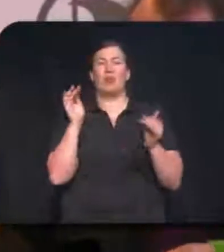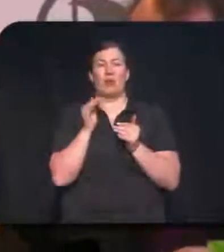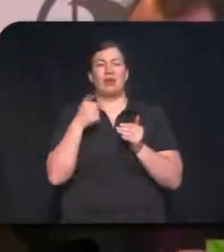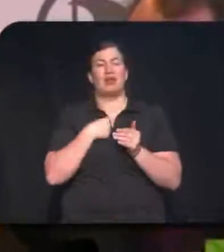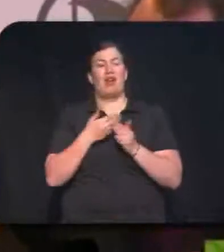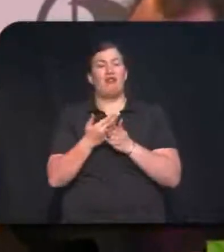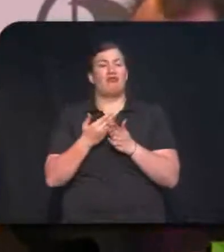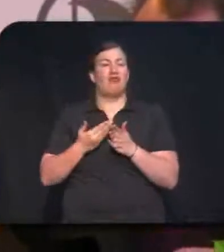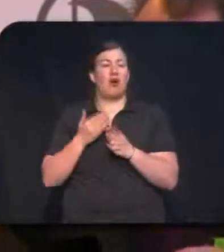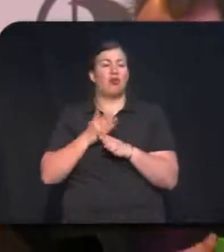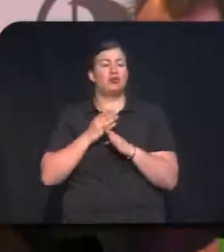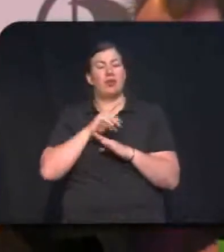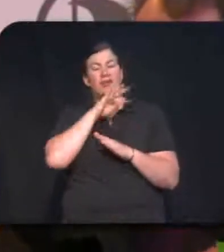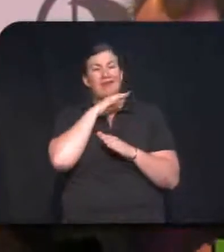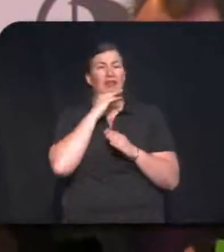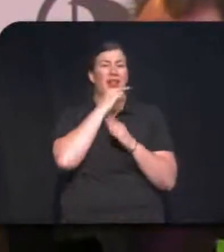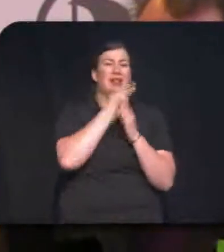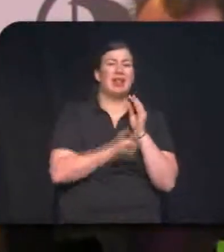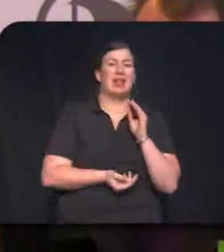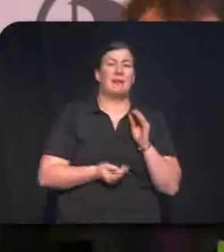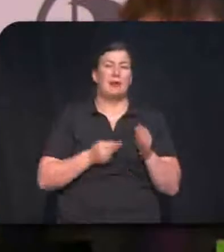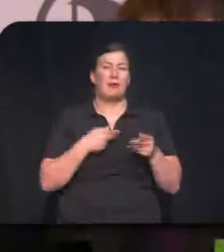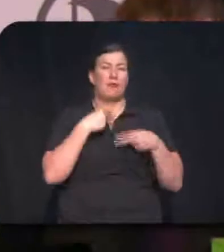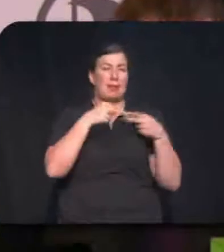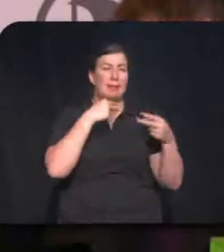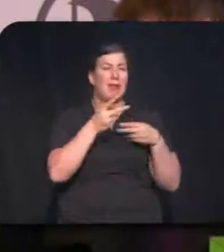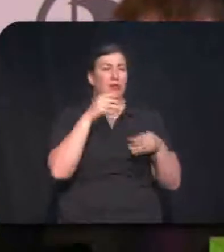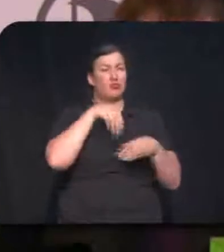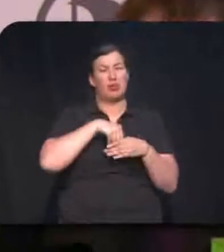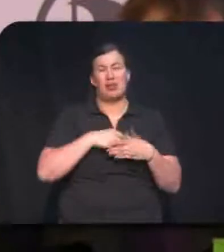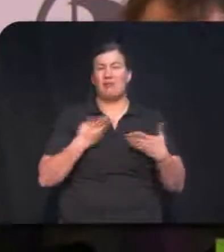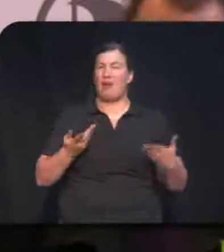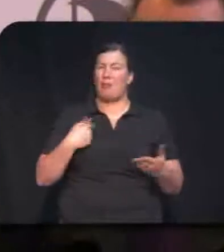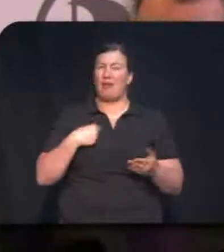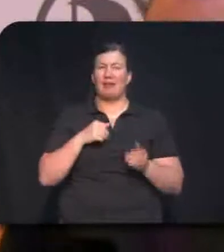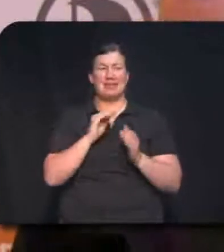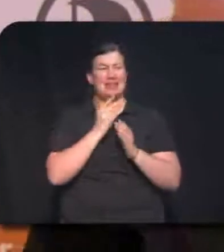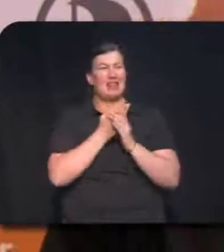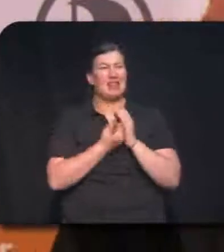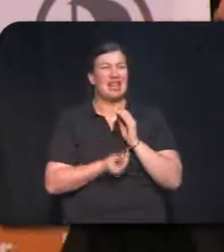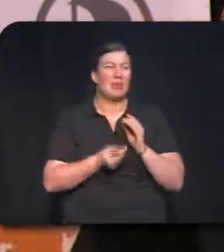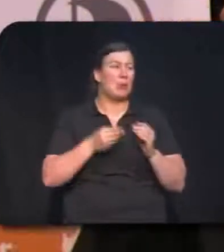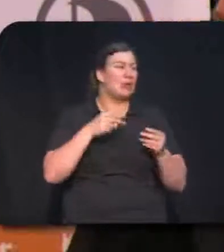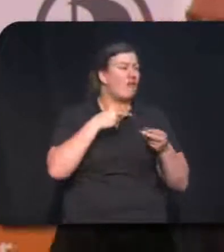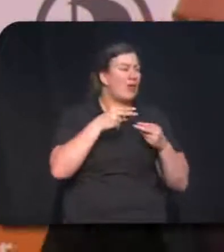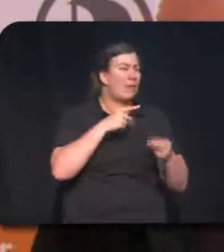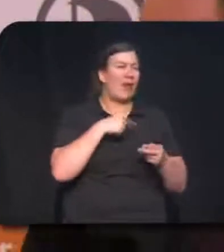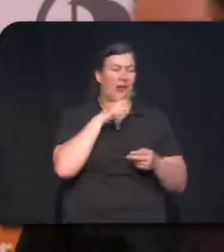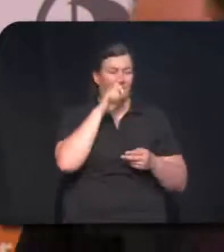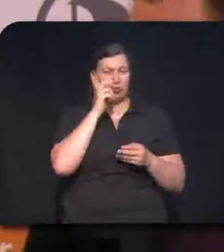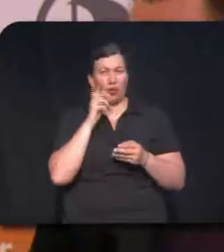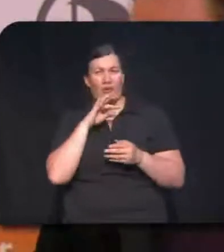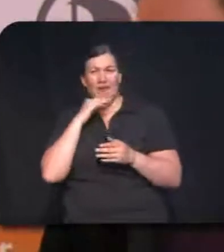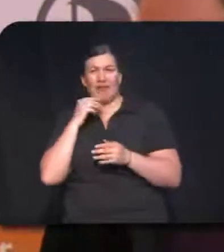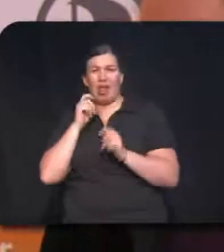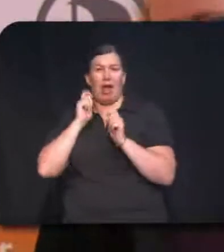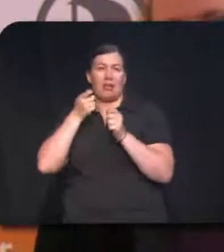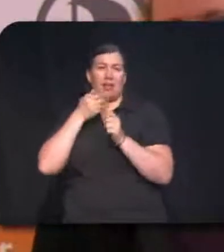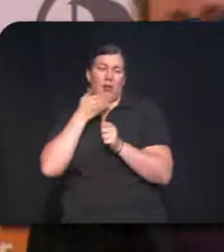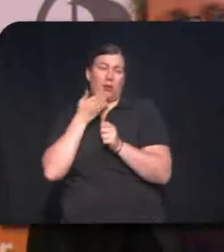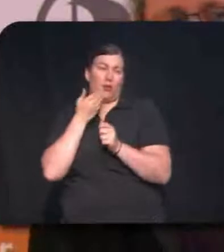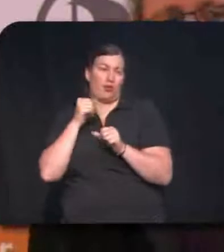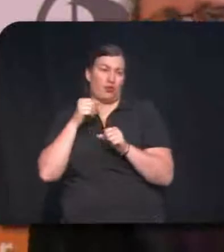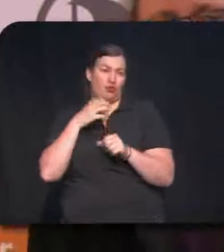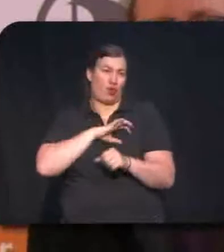Liquid Feedback mit den anderen smv-beiträgen aber bekanntlicherweise entwickelt Feedback haben solche Anträge keine Chance weil die Leute halt eben essen wollen